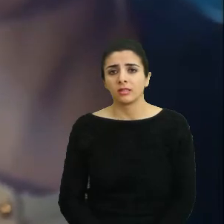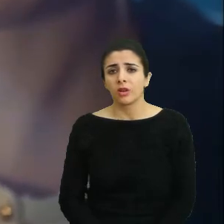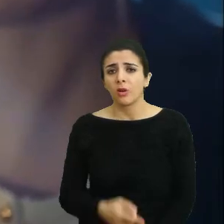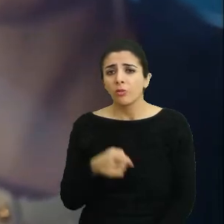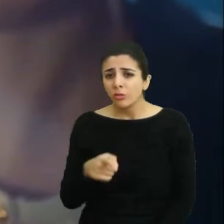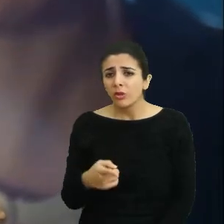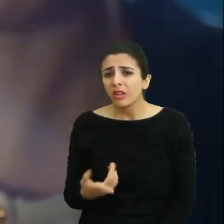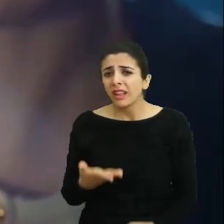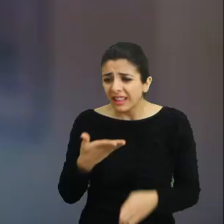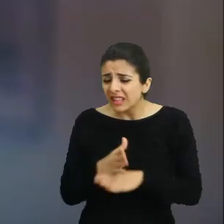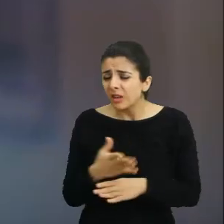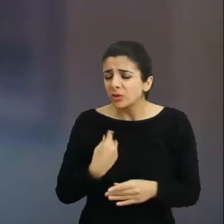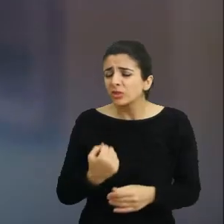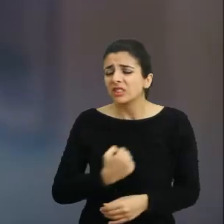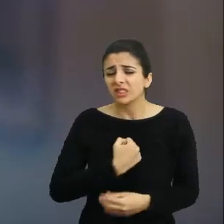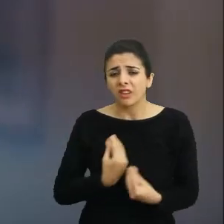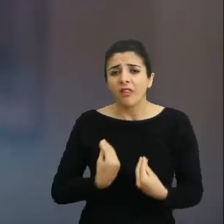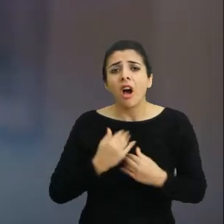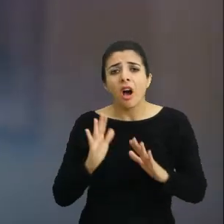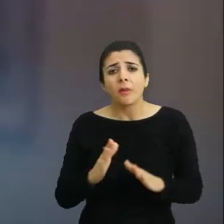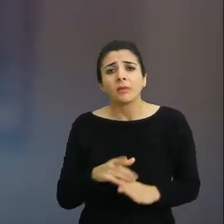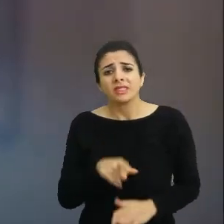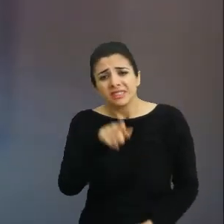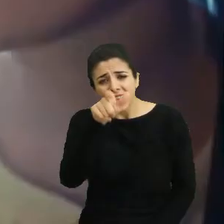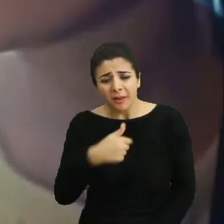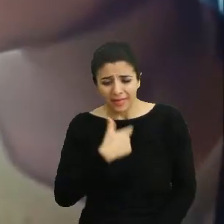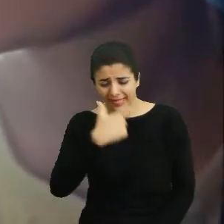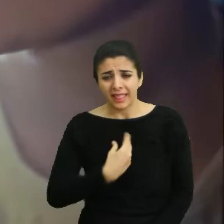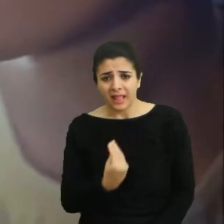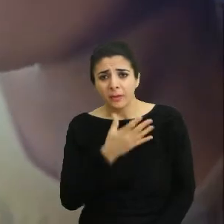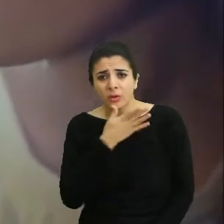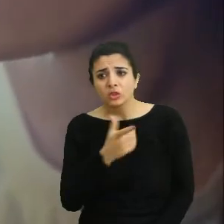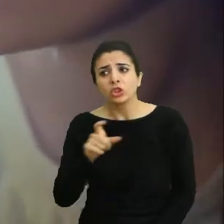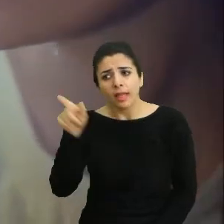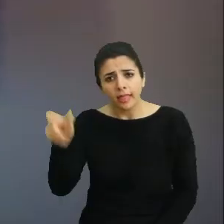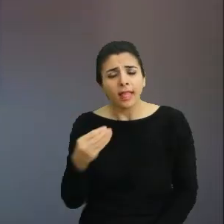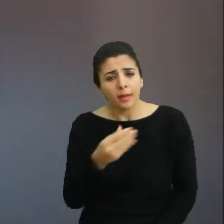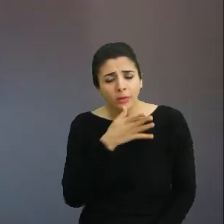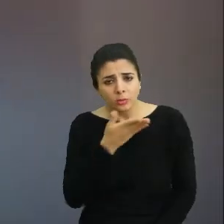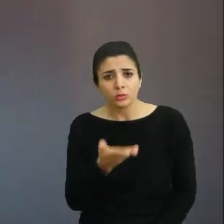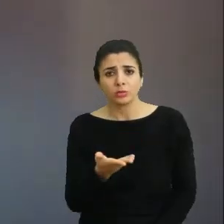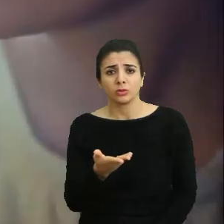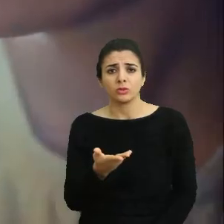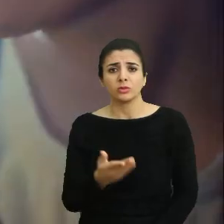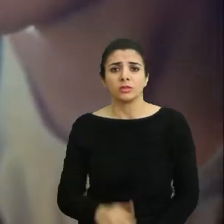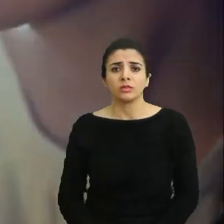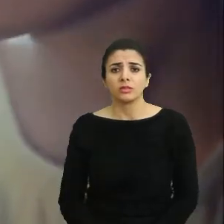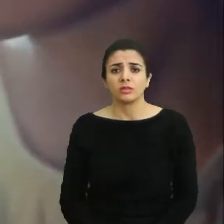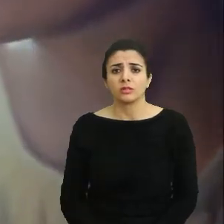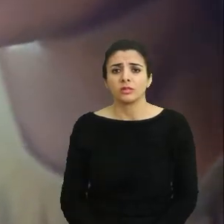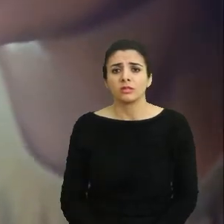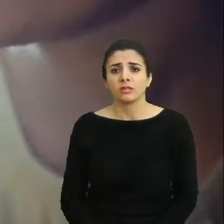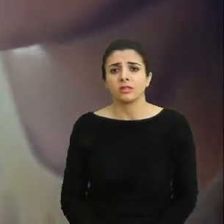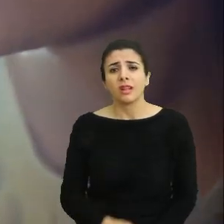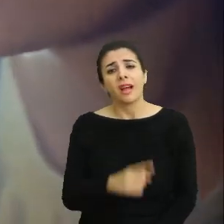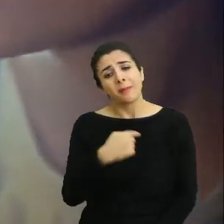Durum benden mi kaynaklanıyor bilmiyorum. Ama sen beni biliyorsun Erdem. Cahit'i de biliyorsun. Benim yerimde sen